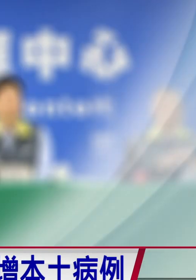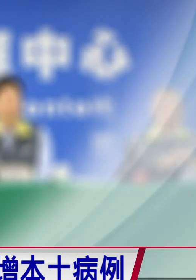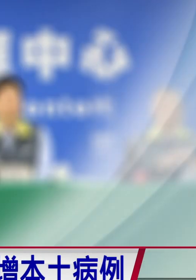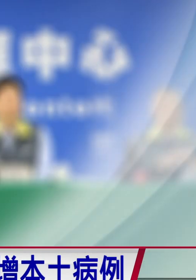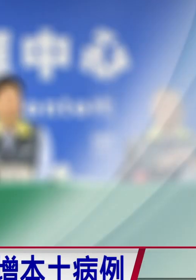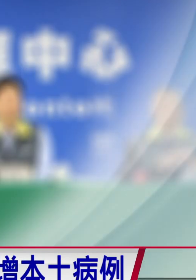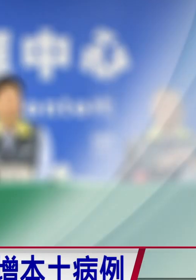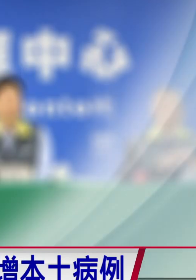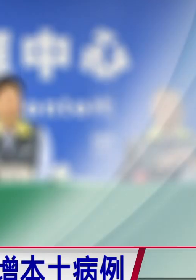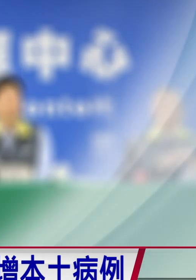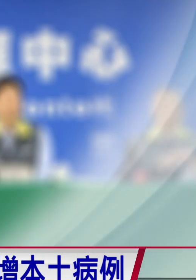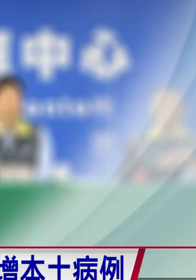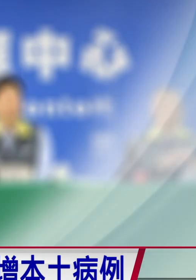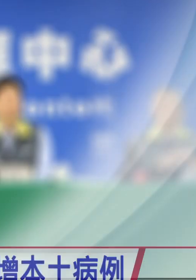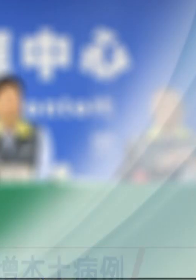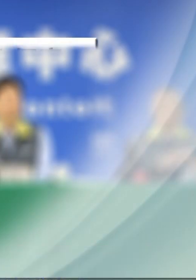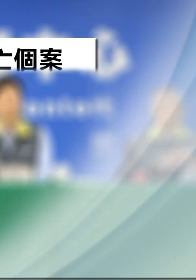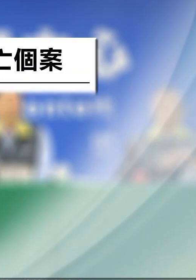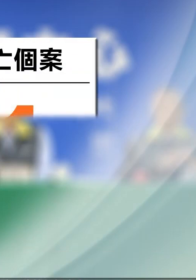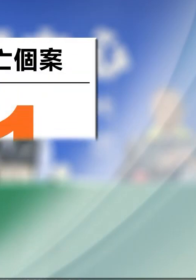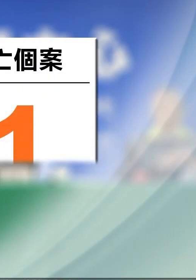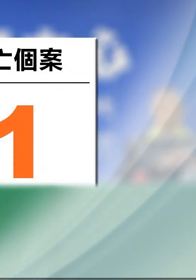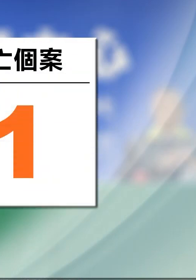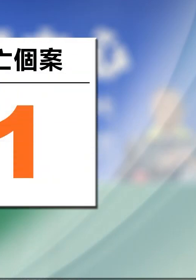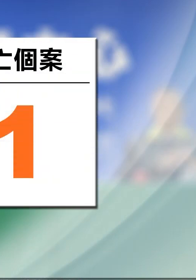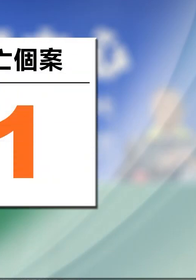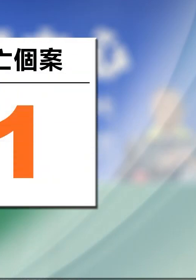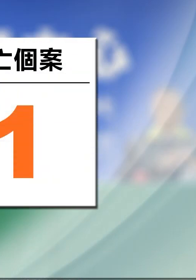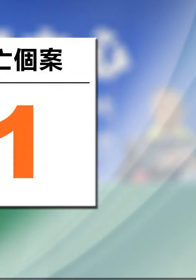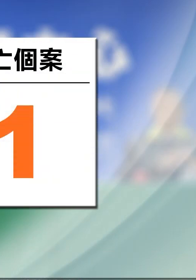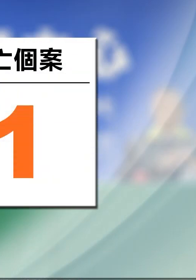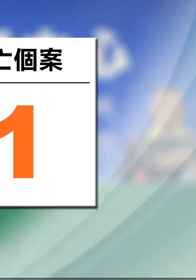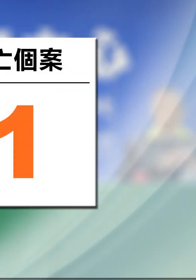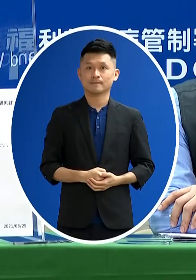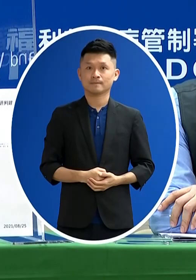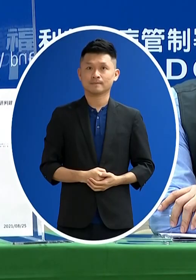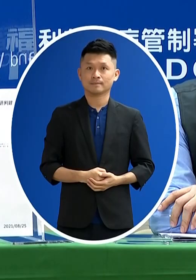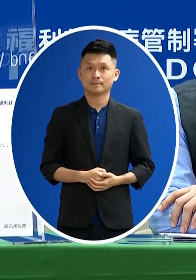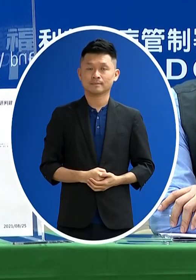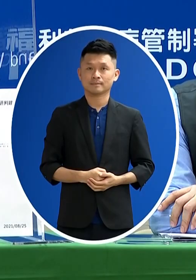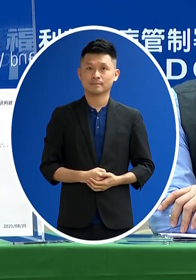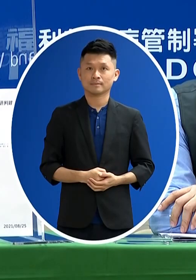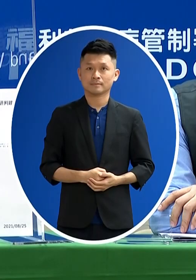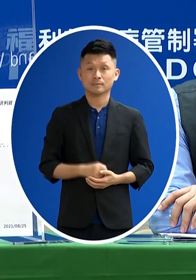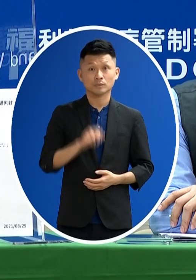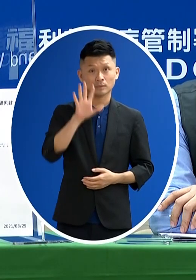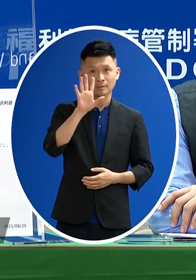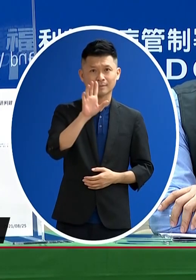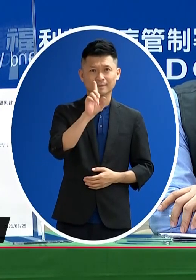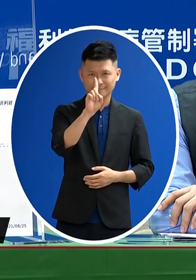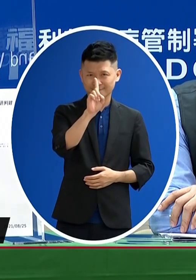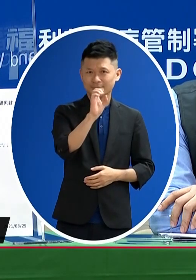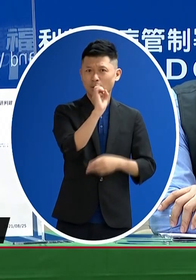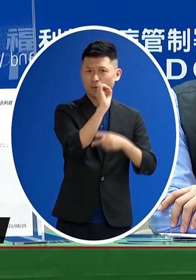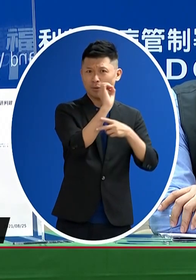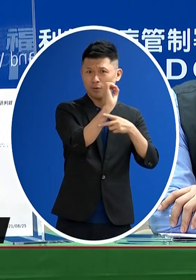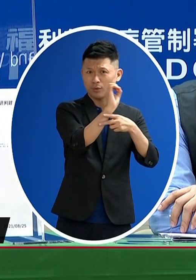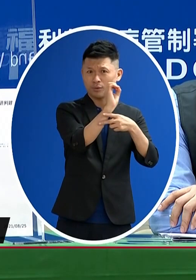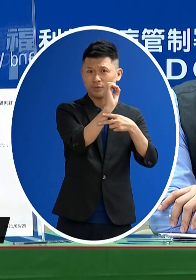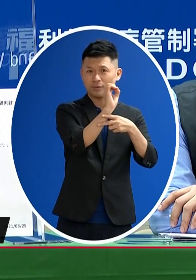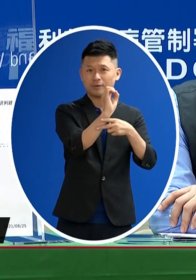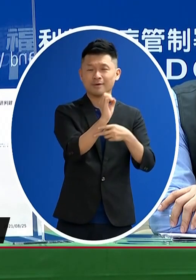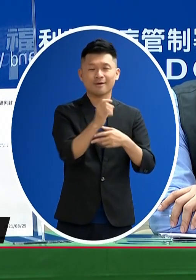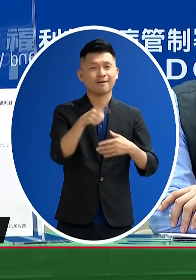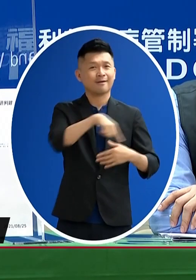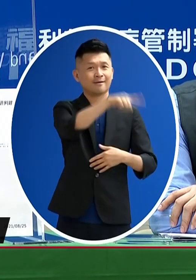本土零确诊，不过也新增一例境外移入和一例死亡个案。 有一个零，当然我想大家都是高兴